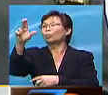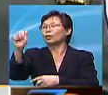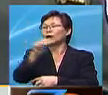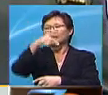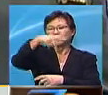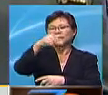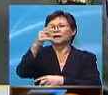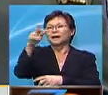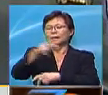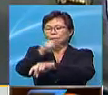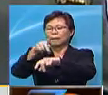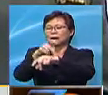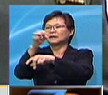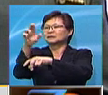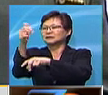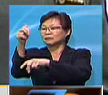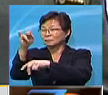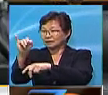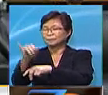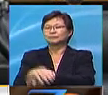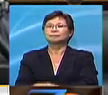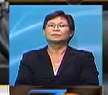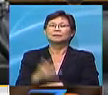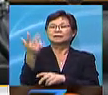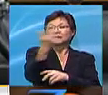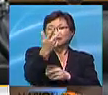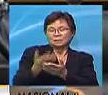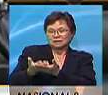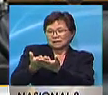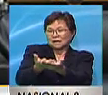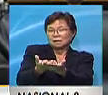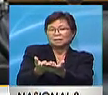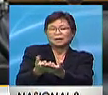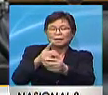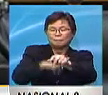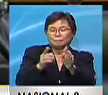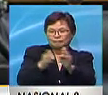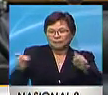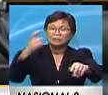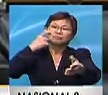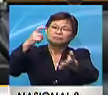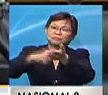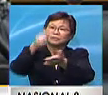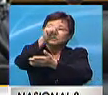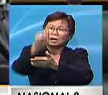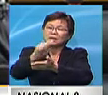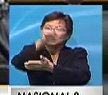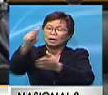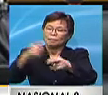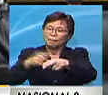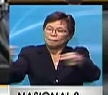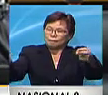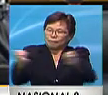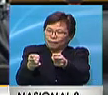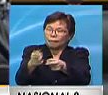PKR Padang serai surend tiga cadangan pindaan itu ialah tempoh notis pertanyaan lisan dipendekkan daripada